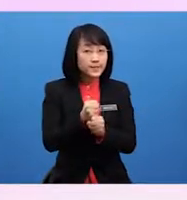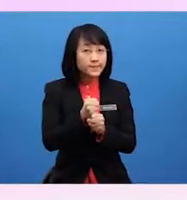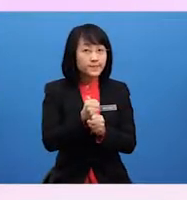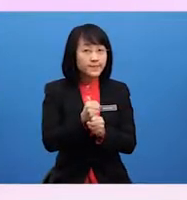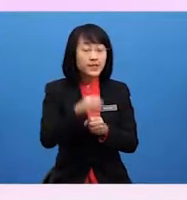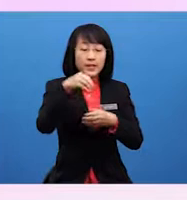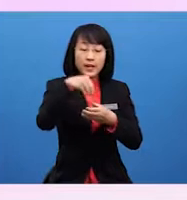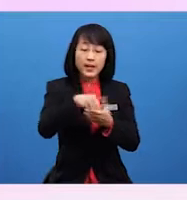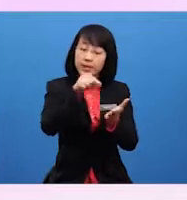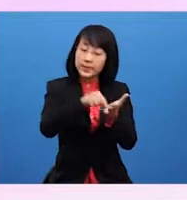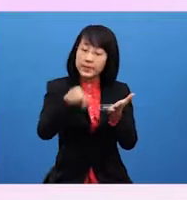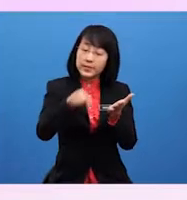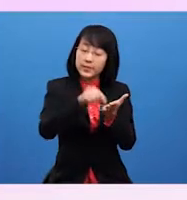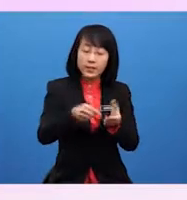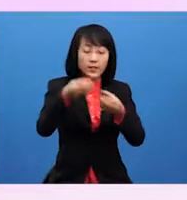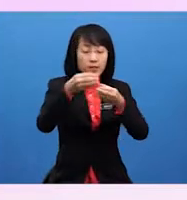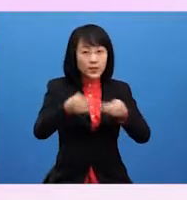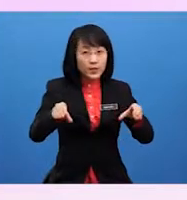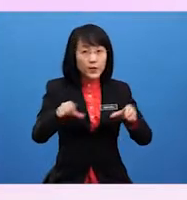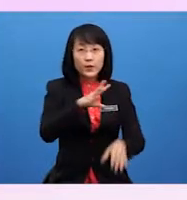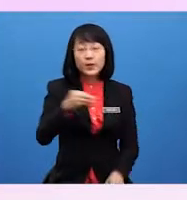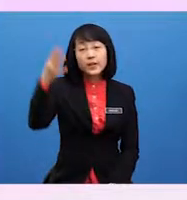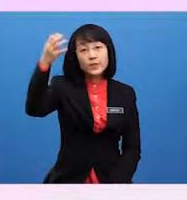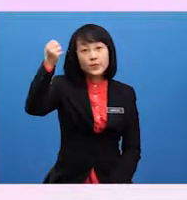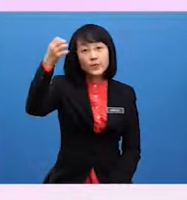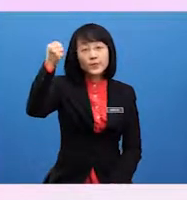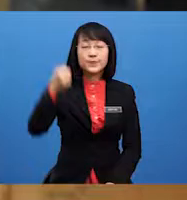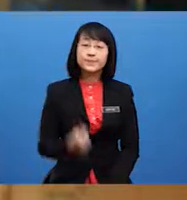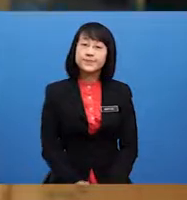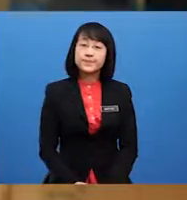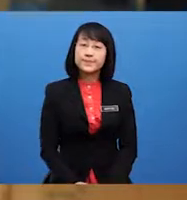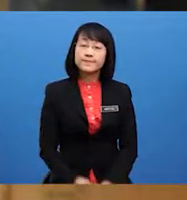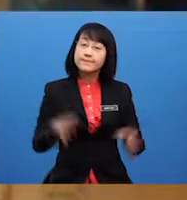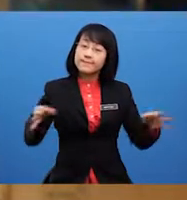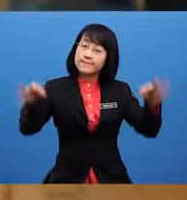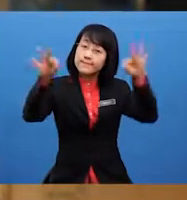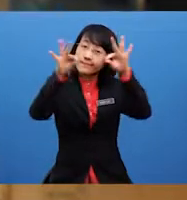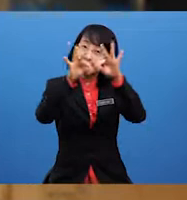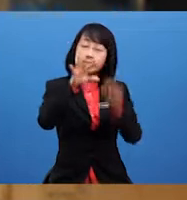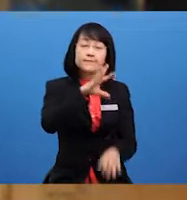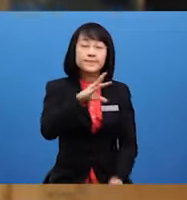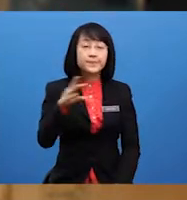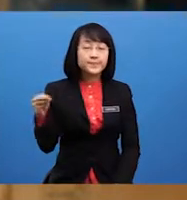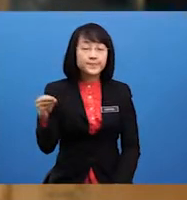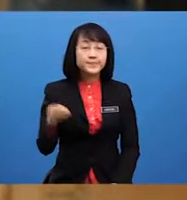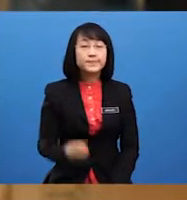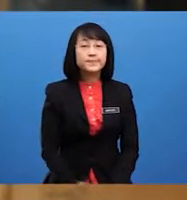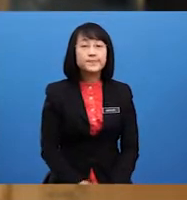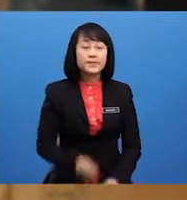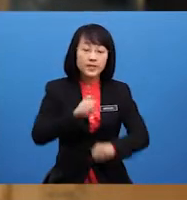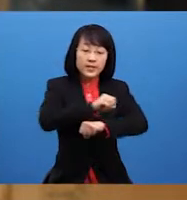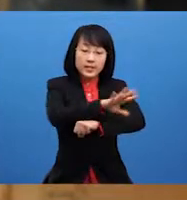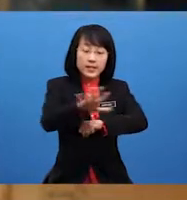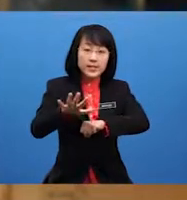dalam bijirin, telur dan susu. Kepentingan dan kesan kekurangan vitamin yang